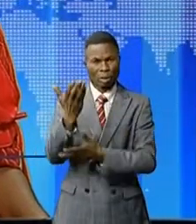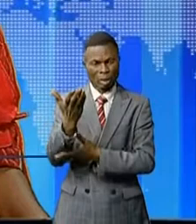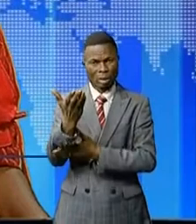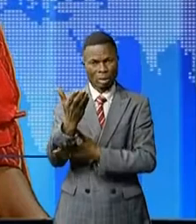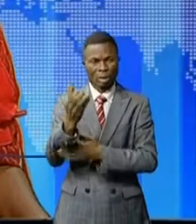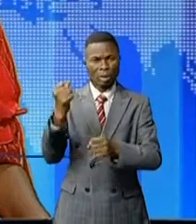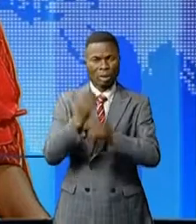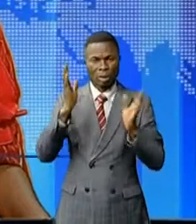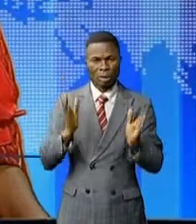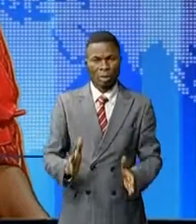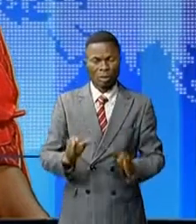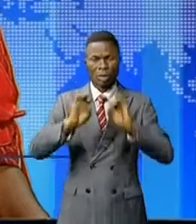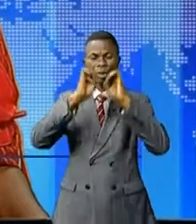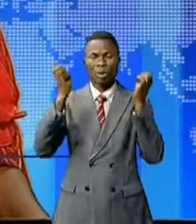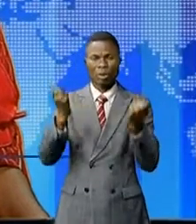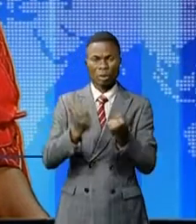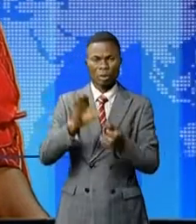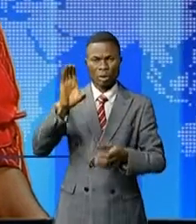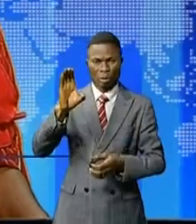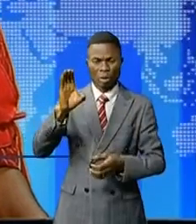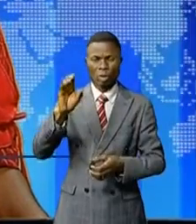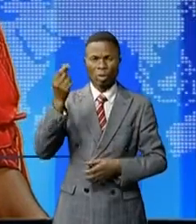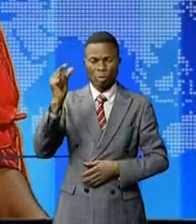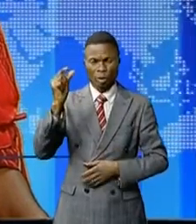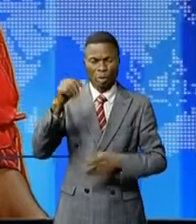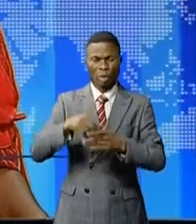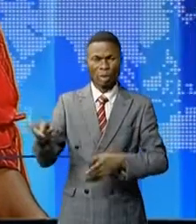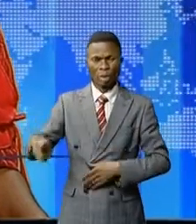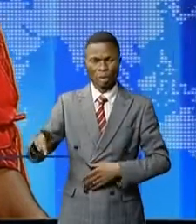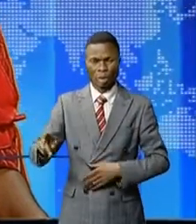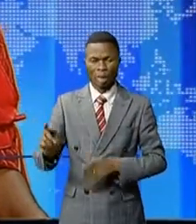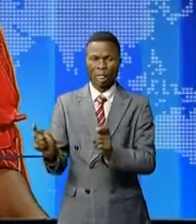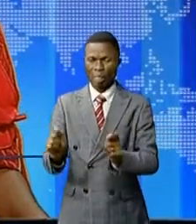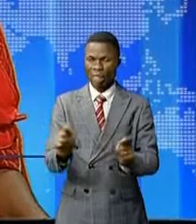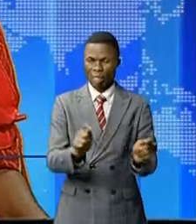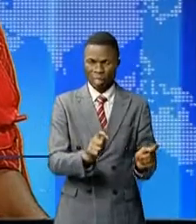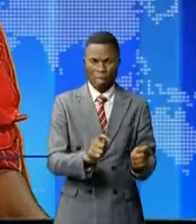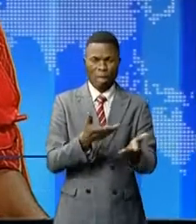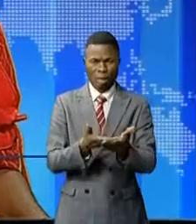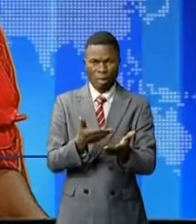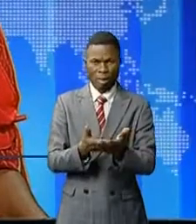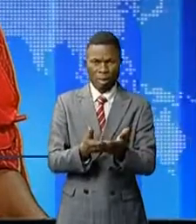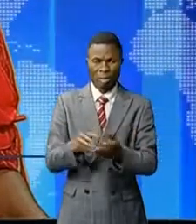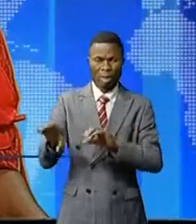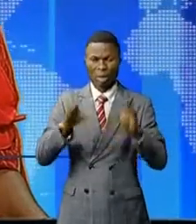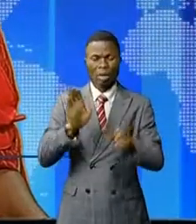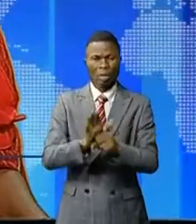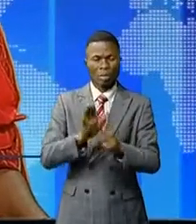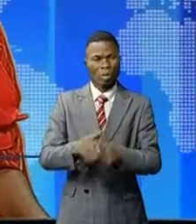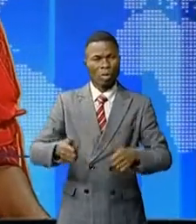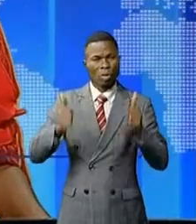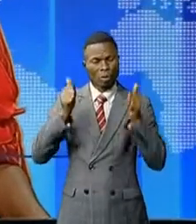le travailleur de l'entreprise co-minière dans la province du Tanganyika. Ici, un actionnaire majoritaire se